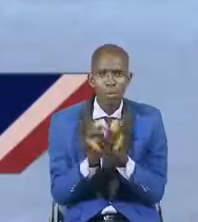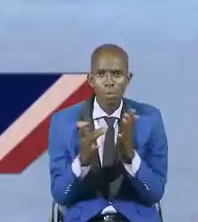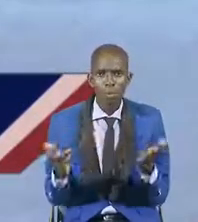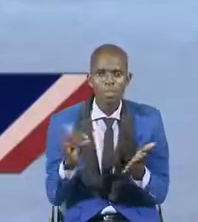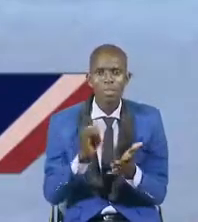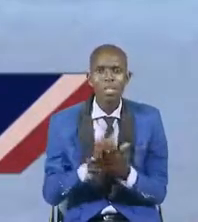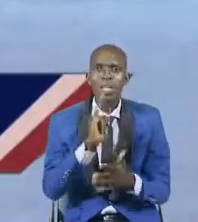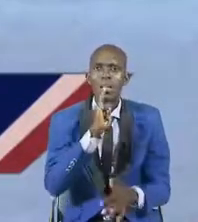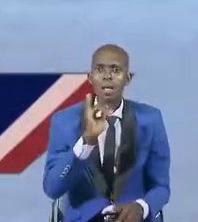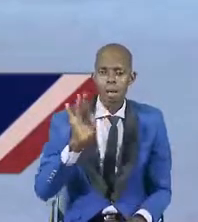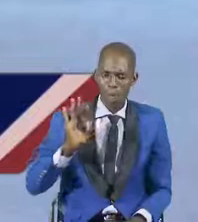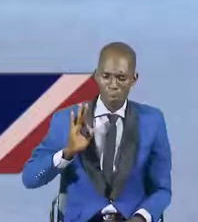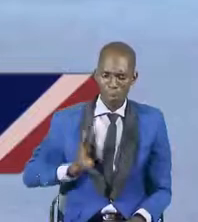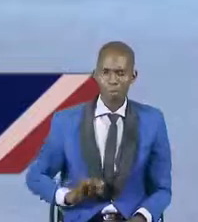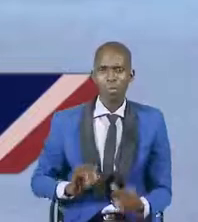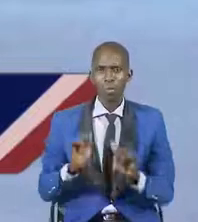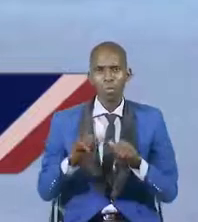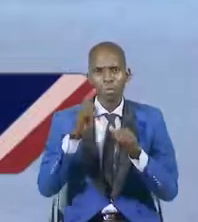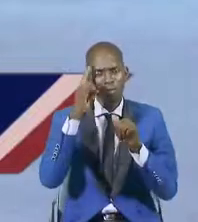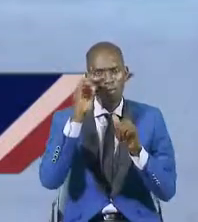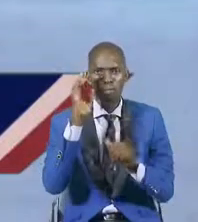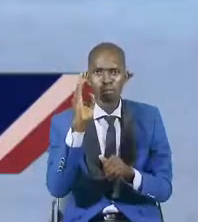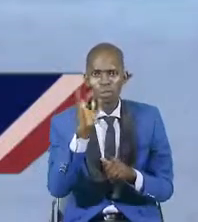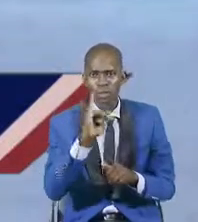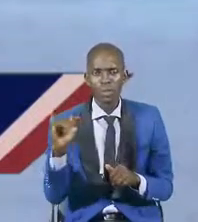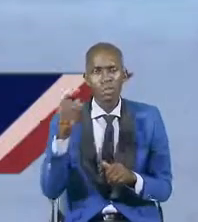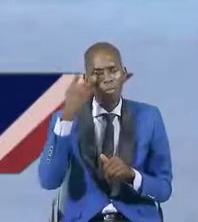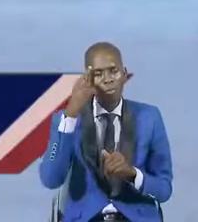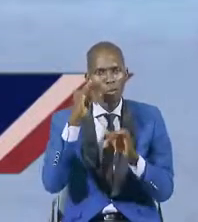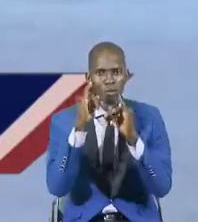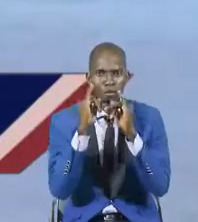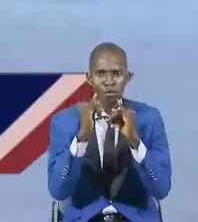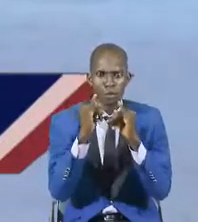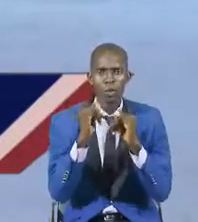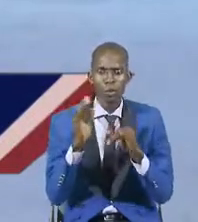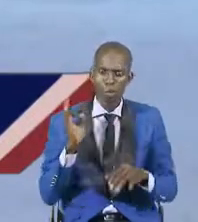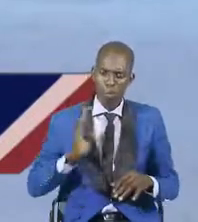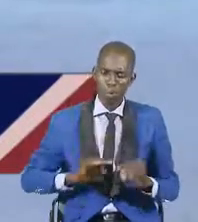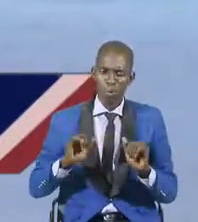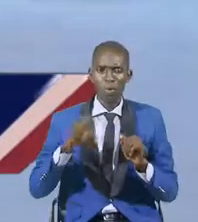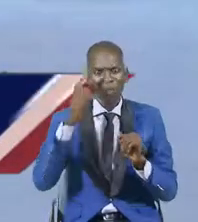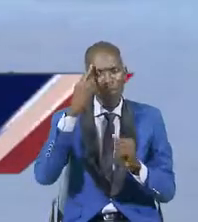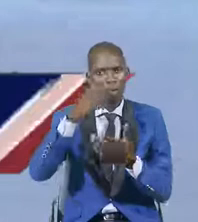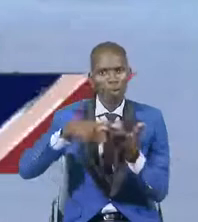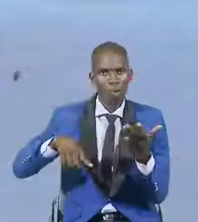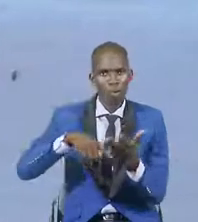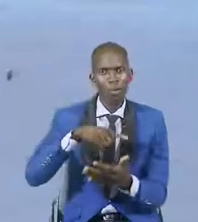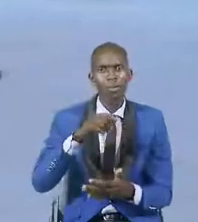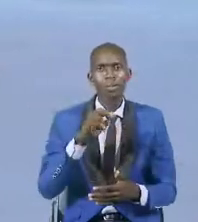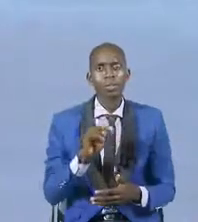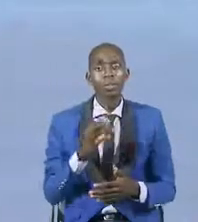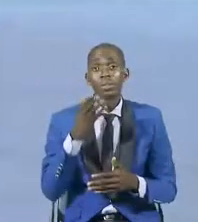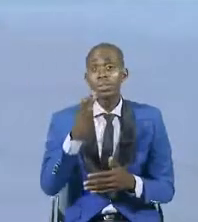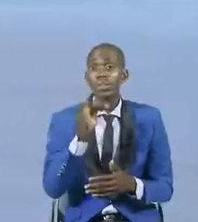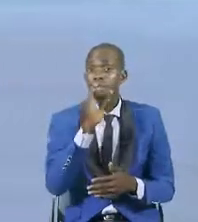pas l'écriture, il n'étudie pas l'écriture qui est profitable, qui est utile pour la doctrine, pour